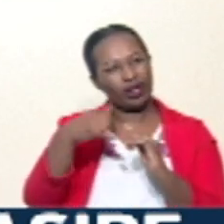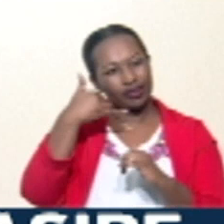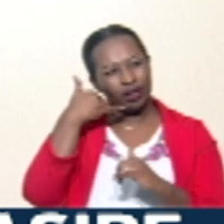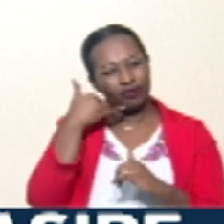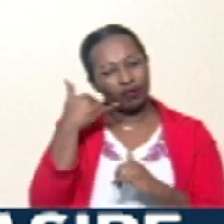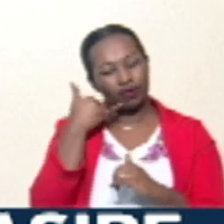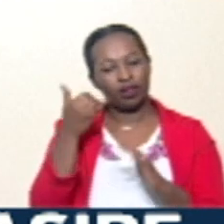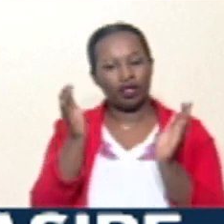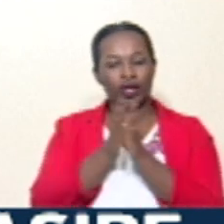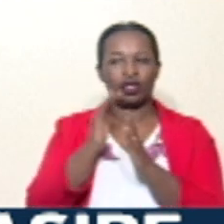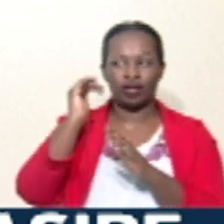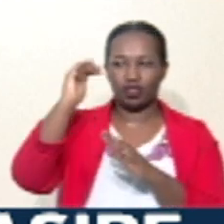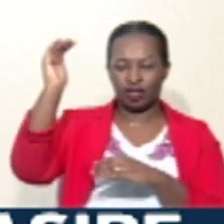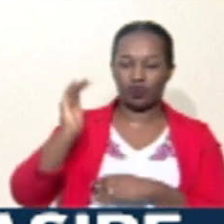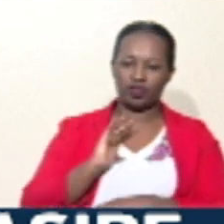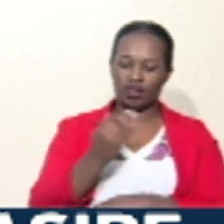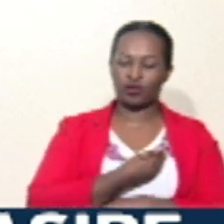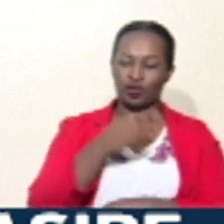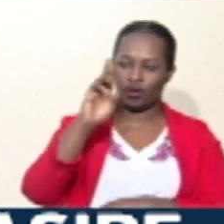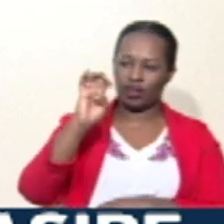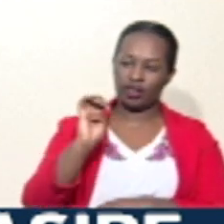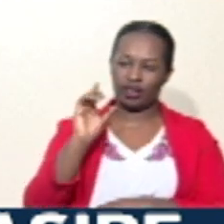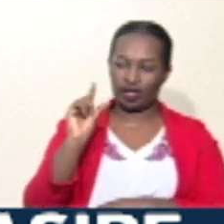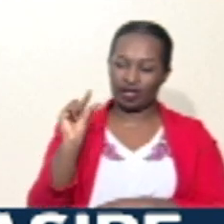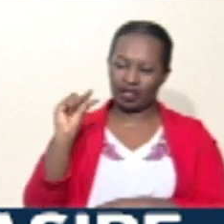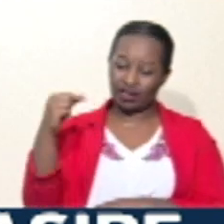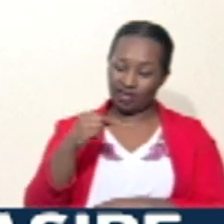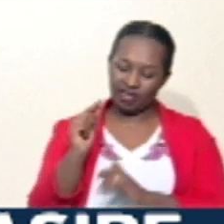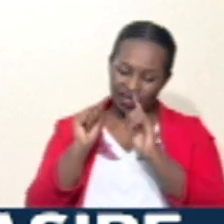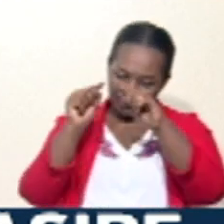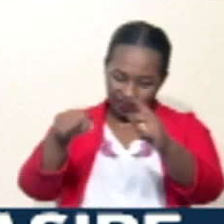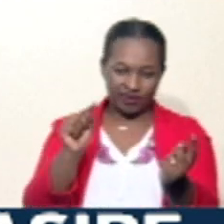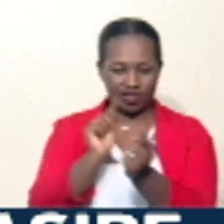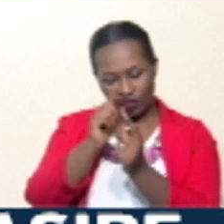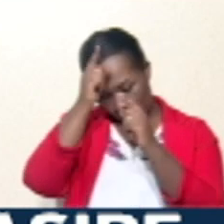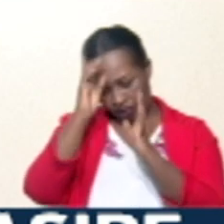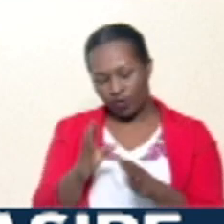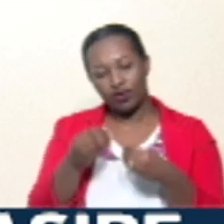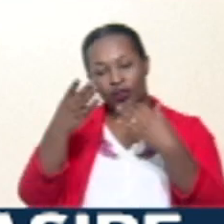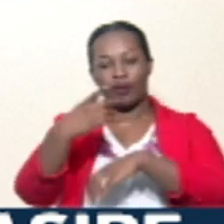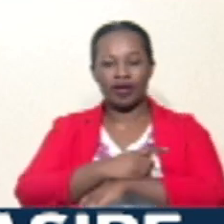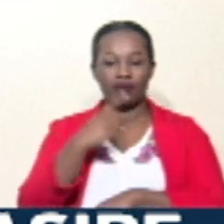n'inzego zacu za rege zikamanuka zikegera abo baturage tukaba twarabageneye